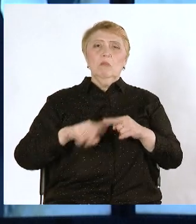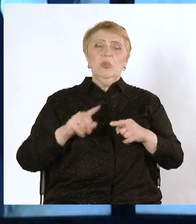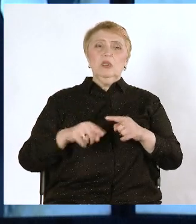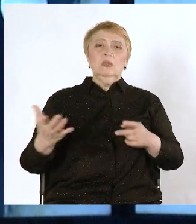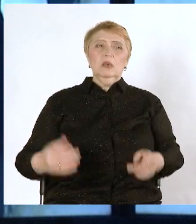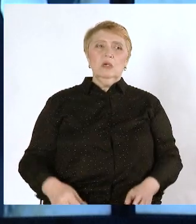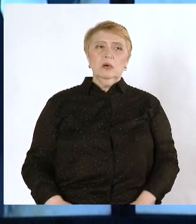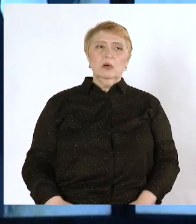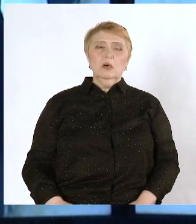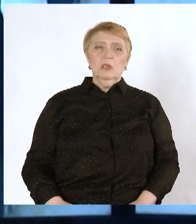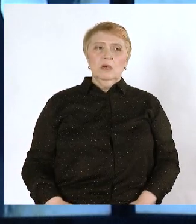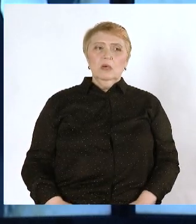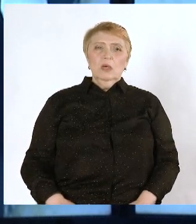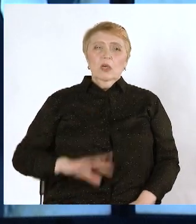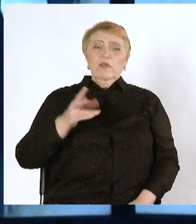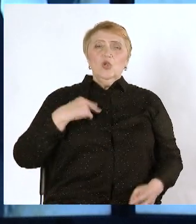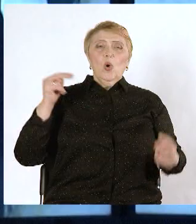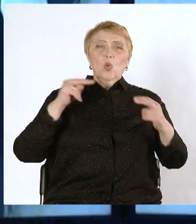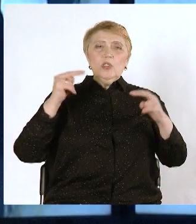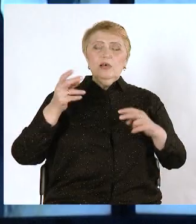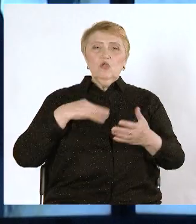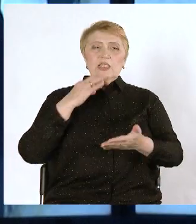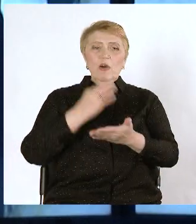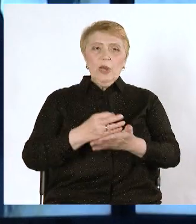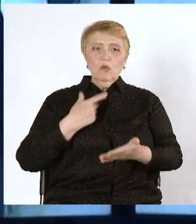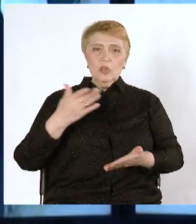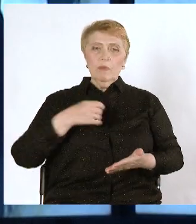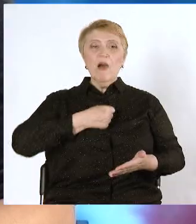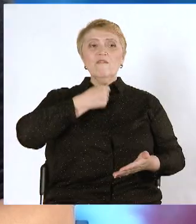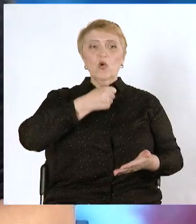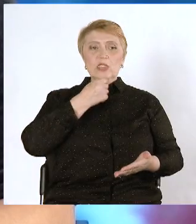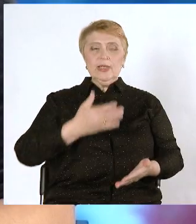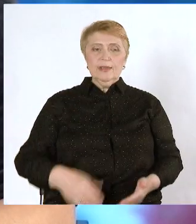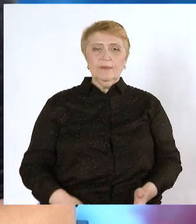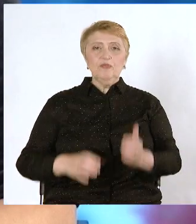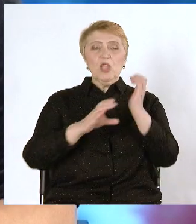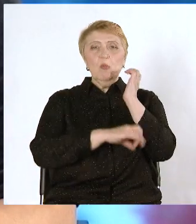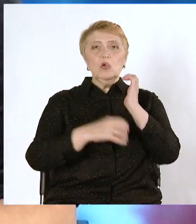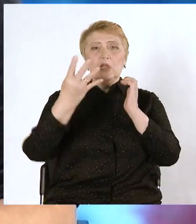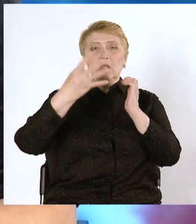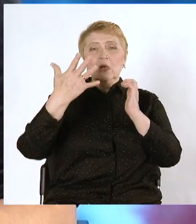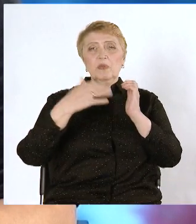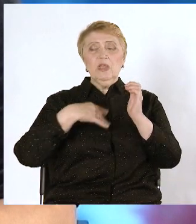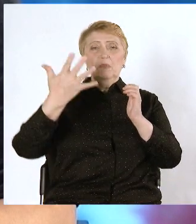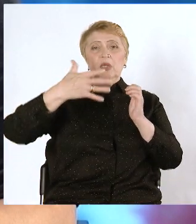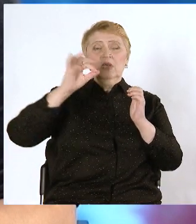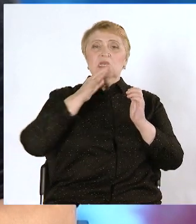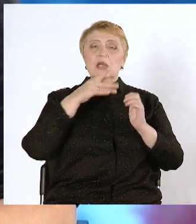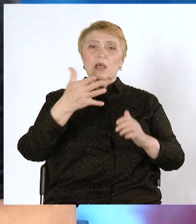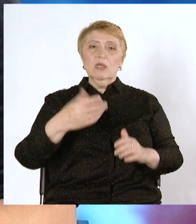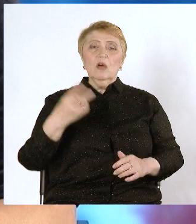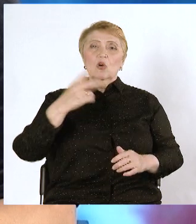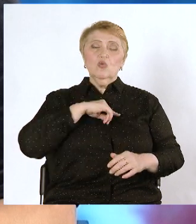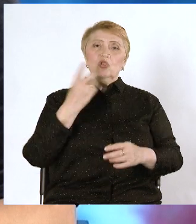невозможность ну как бы уследить в определенном возрасте после 45-50 лет ну кто меня сейчас тоже слышит это нужно